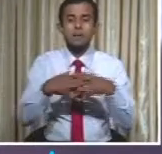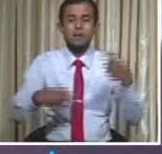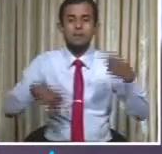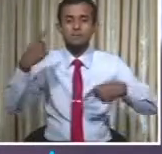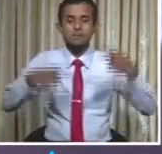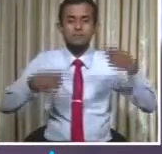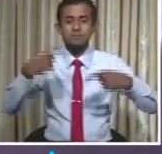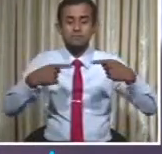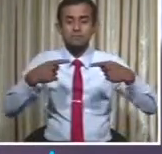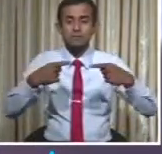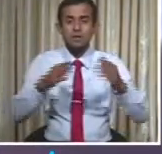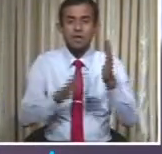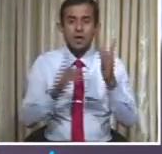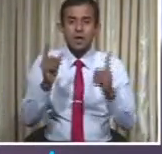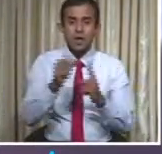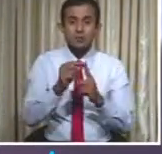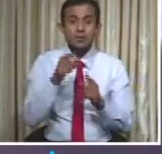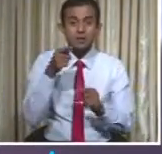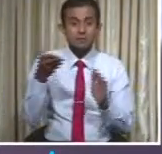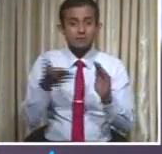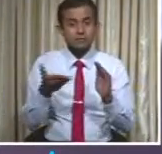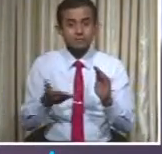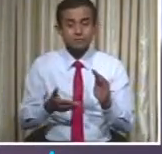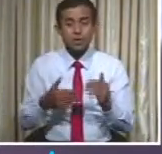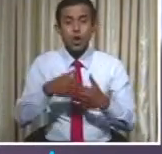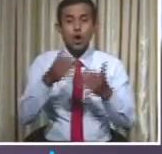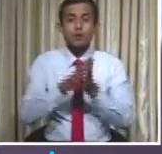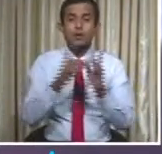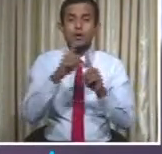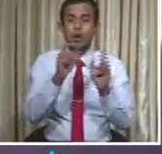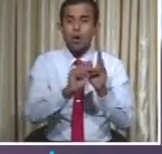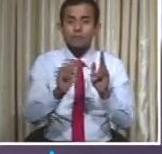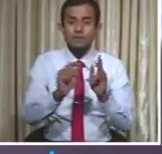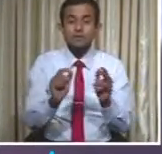ගැනන අමාත්‍යංශ හා ඒවා යටතේ ඇති අනිකුත් දෙපාර්තමේන්තුව